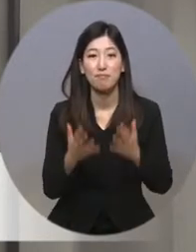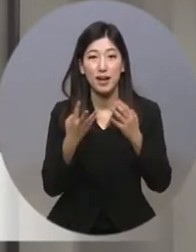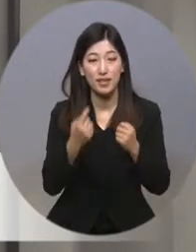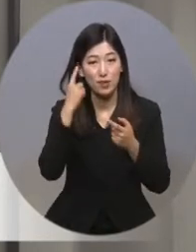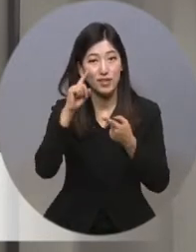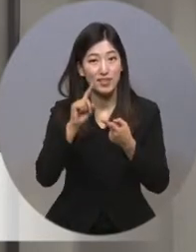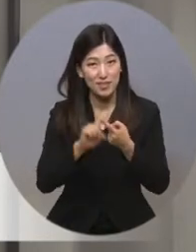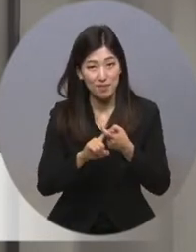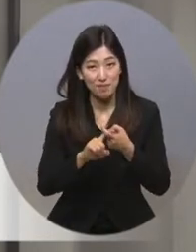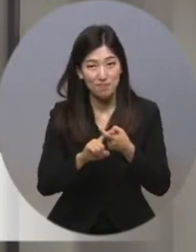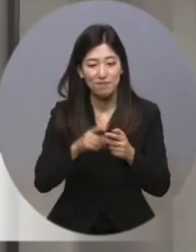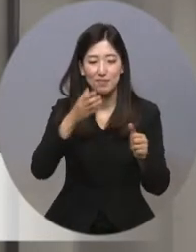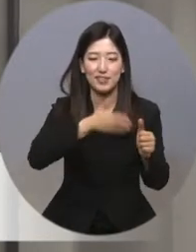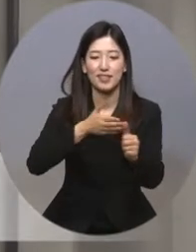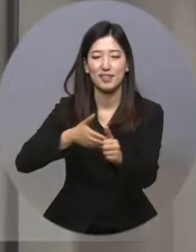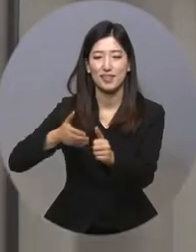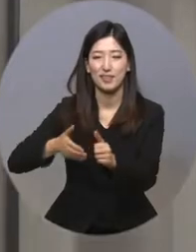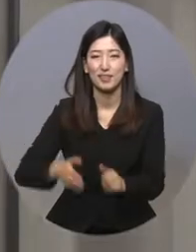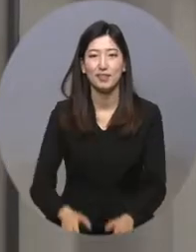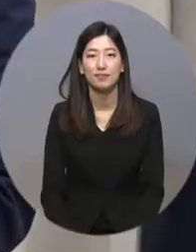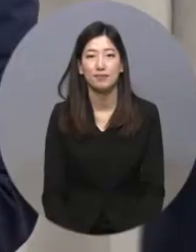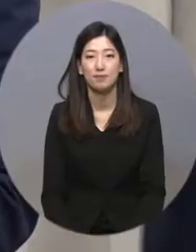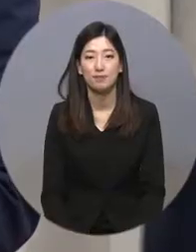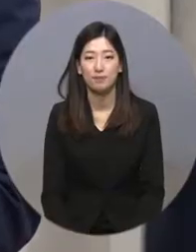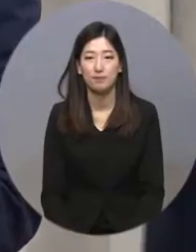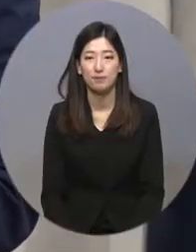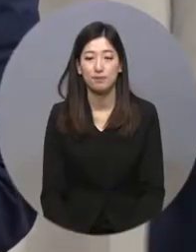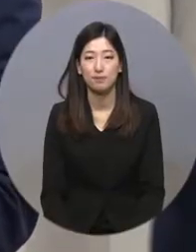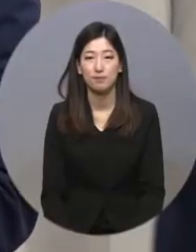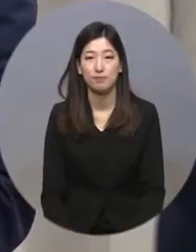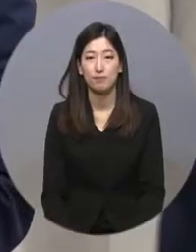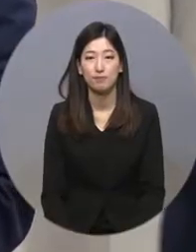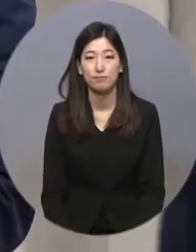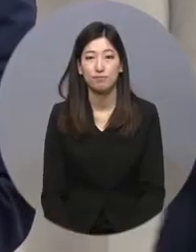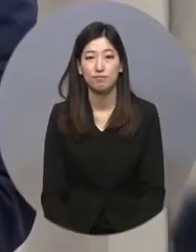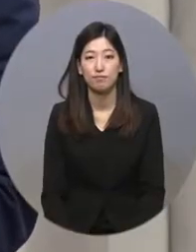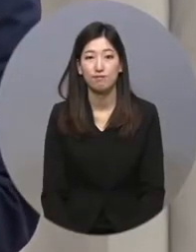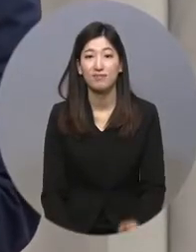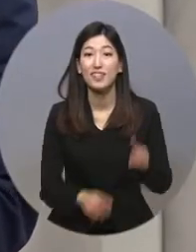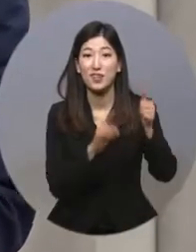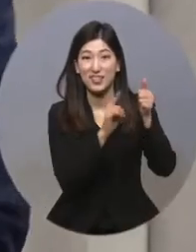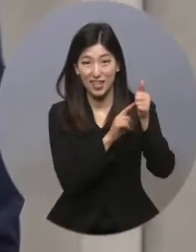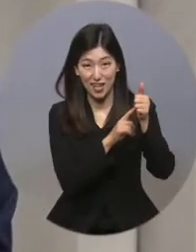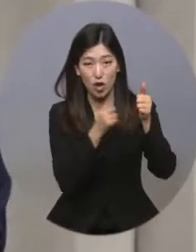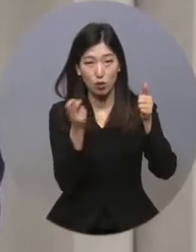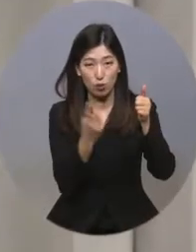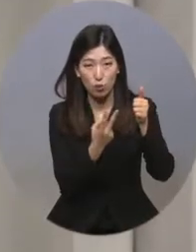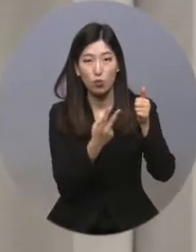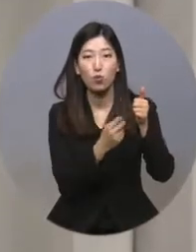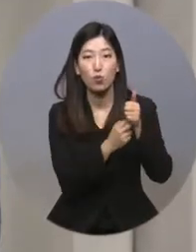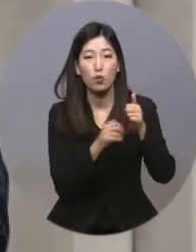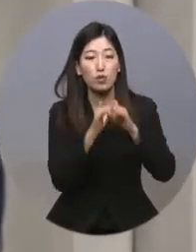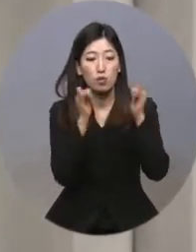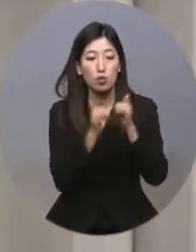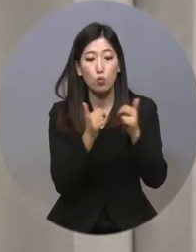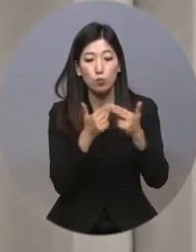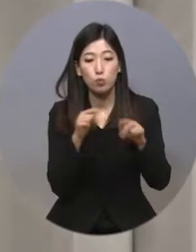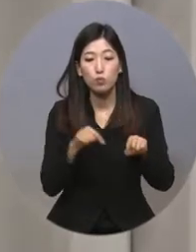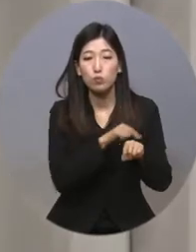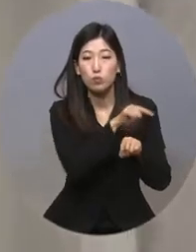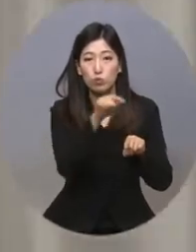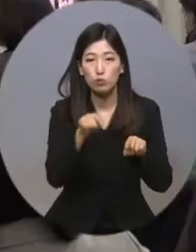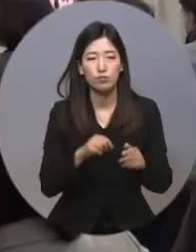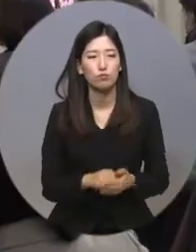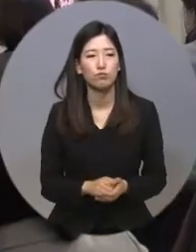참여와 관심을 부탁드립니다. 회장을 중심으로 한 의정부시 사회복지사들은